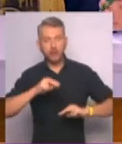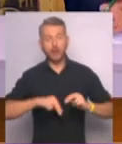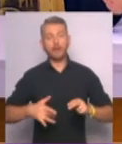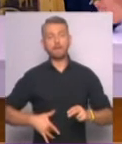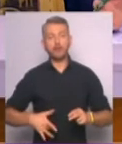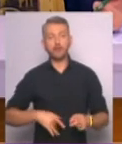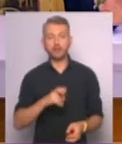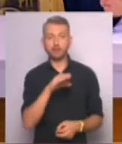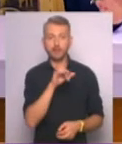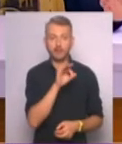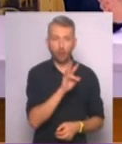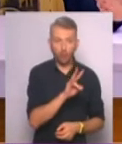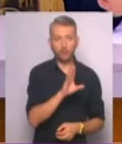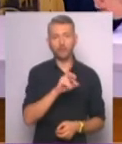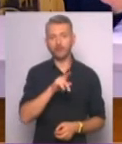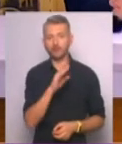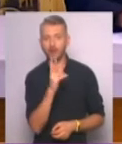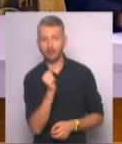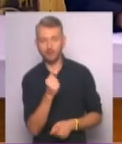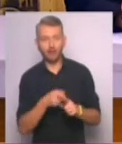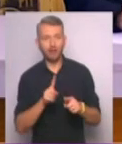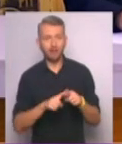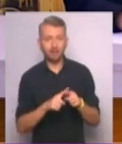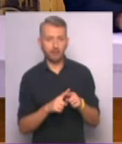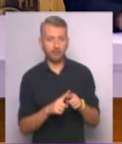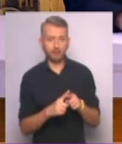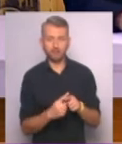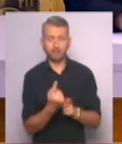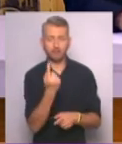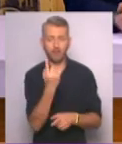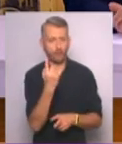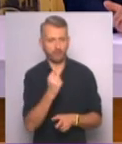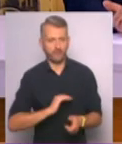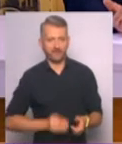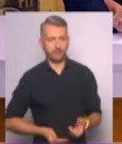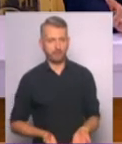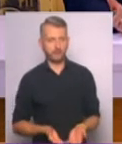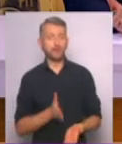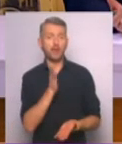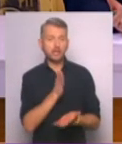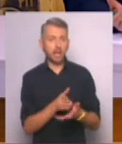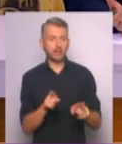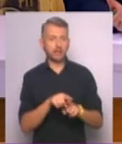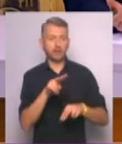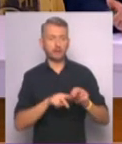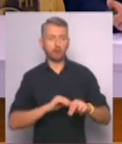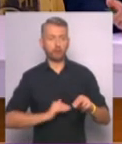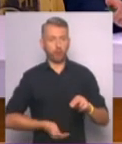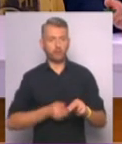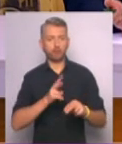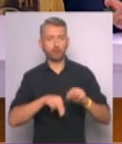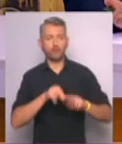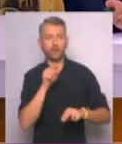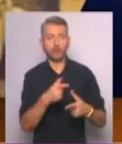Печерський бастіон, Вільшанська – це та сама особа. Відповідно, ну, є такі забудовники, які будуються там, де